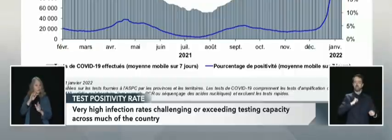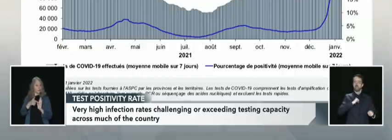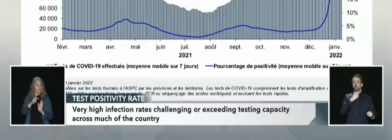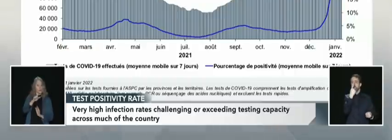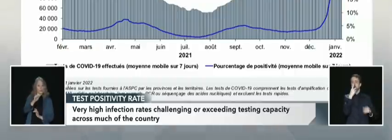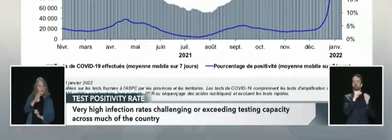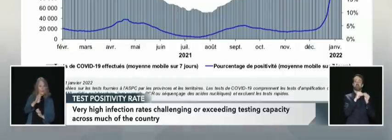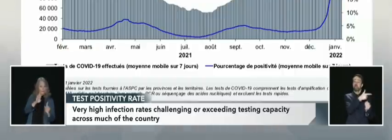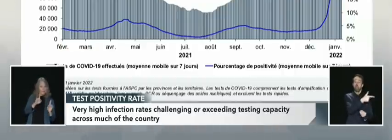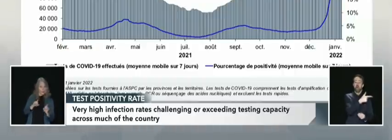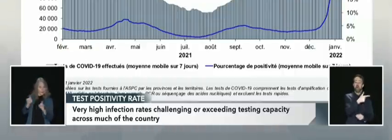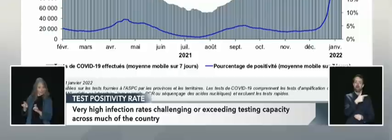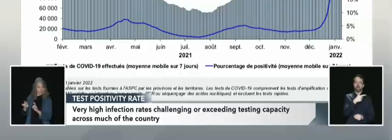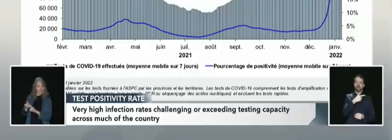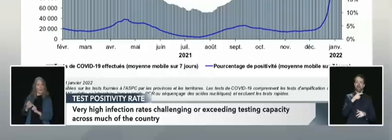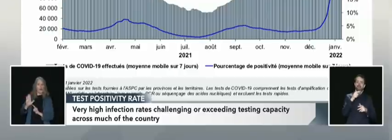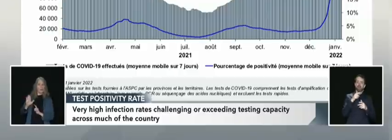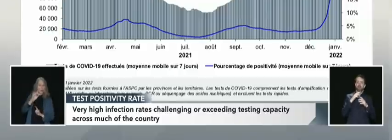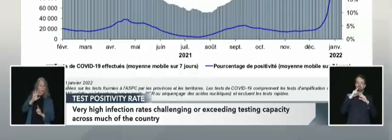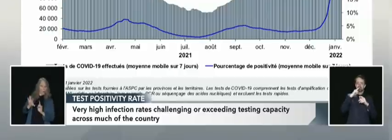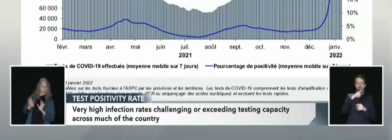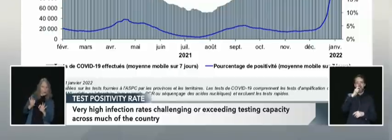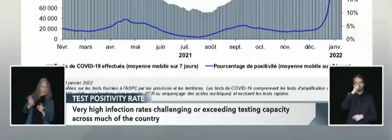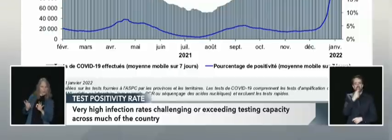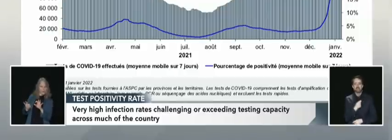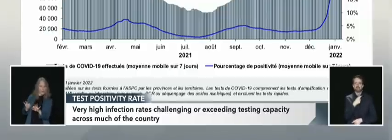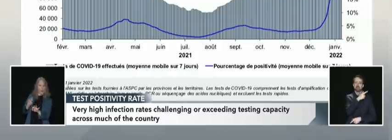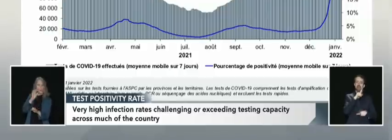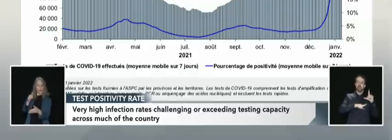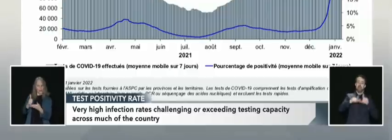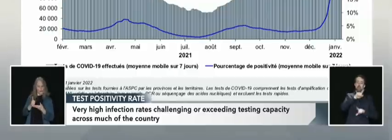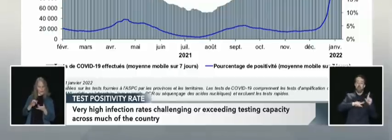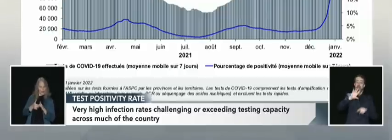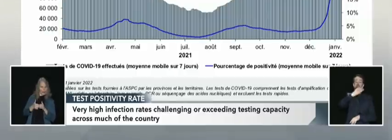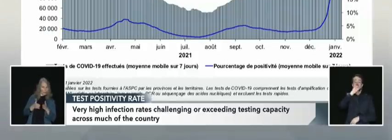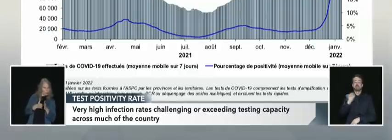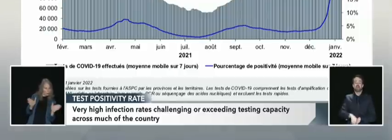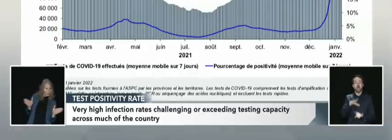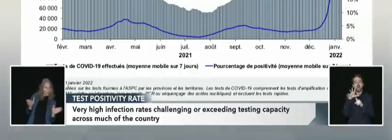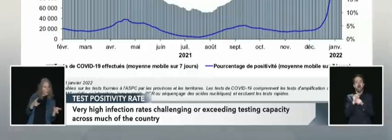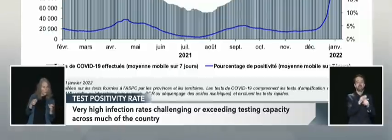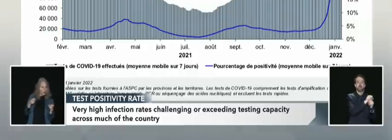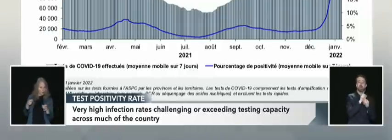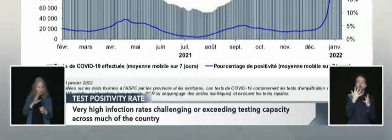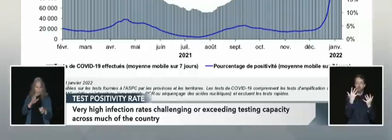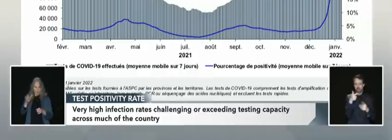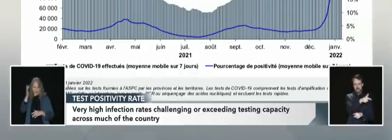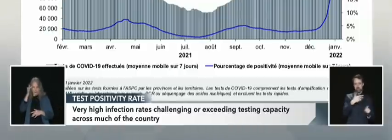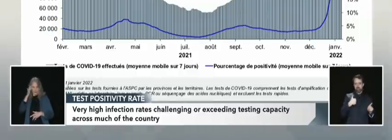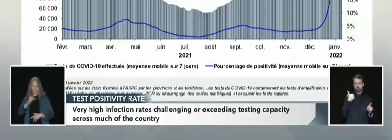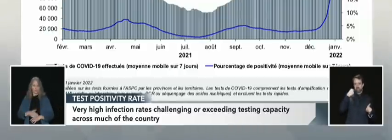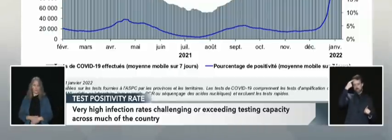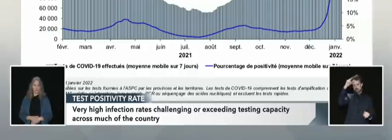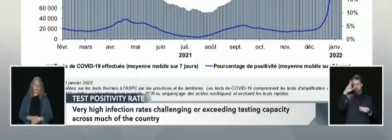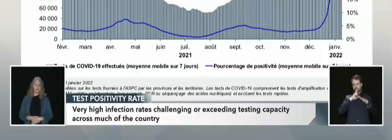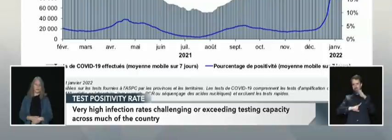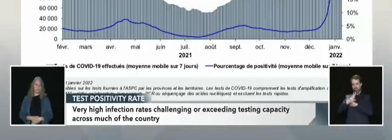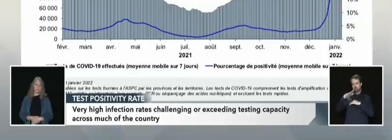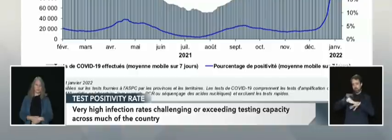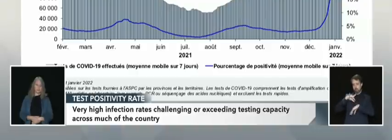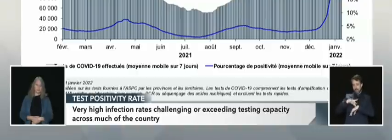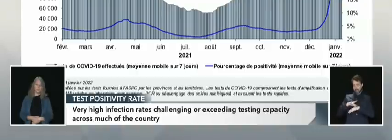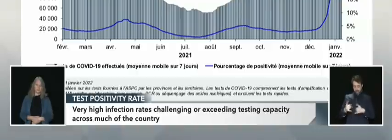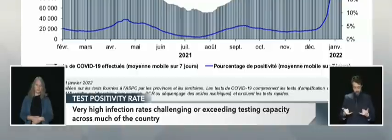utiles pour surveiller l'activité de la maladie au niveau de la population. Actuellement, le